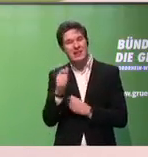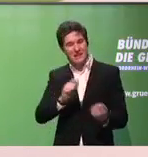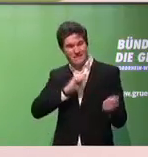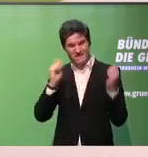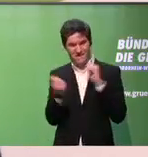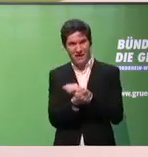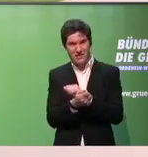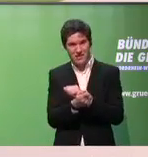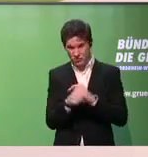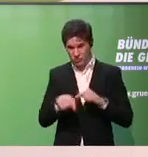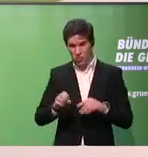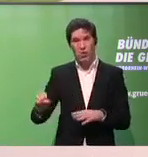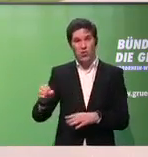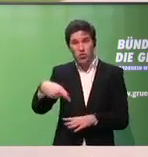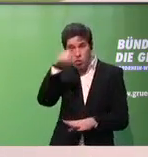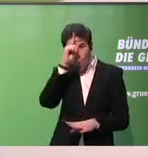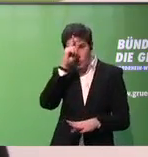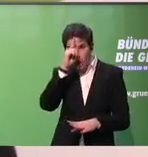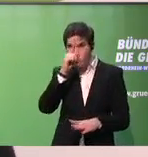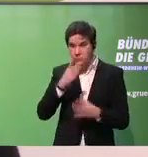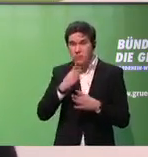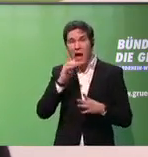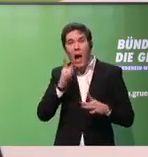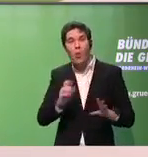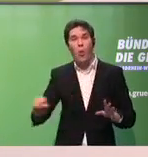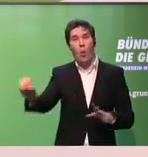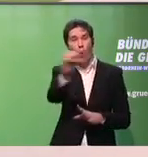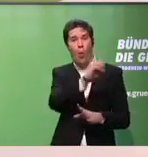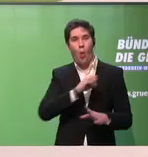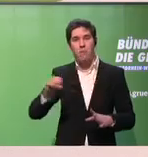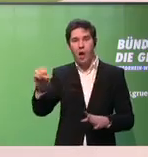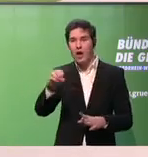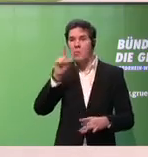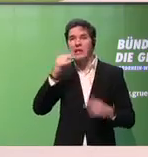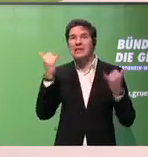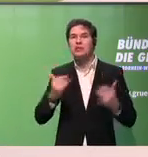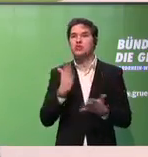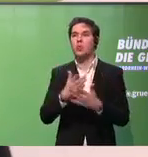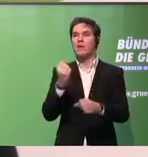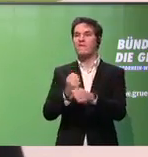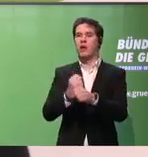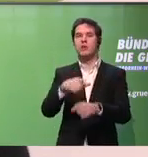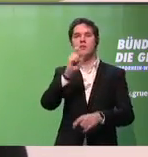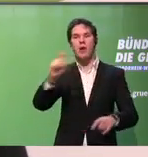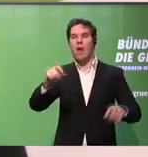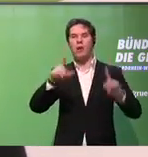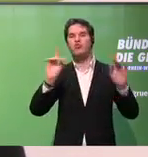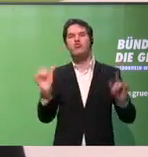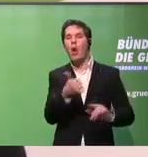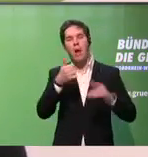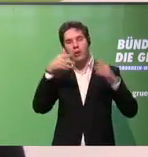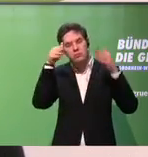in Deutschland und deswegen in der ganzen Europa nicht total fertig ist und nicht total